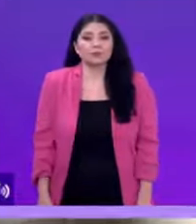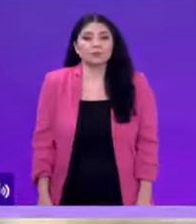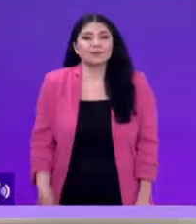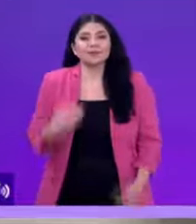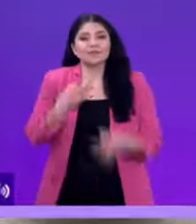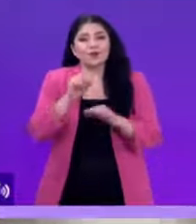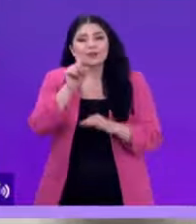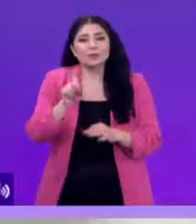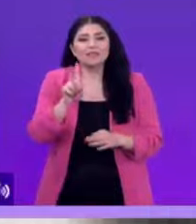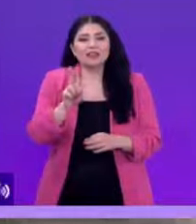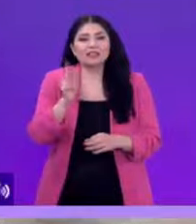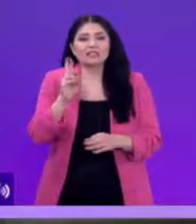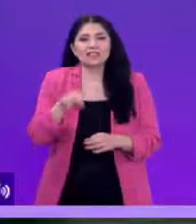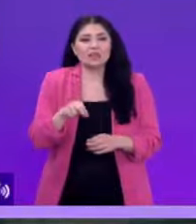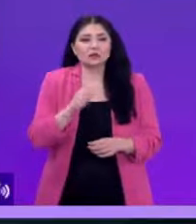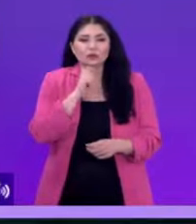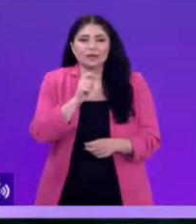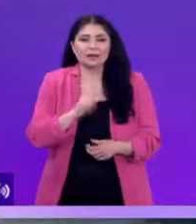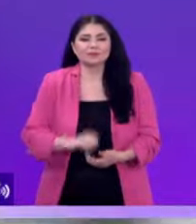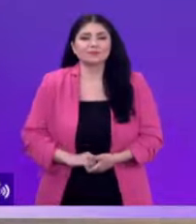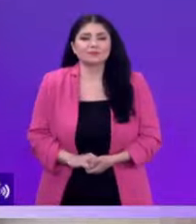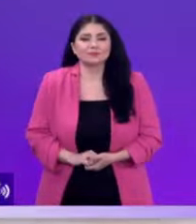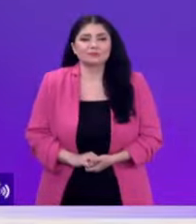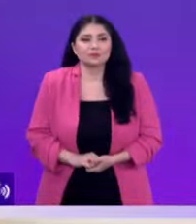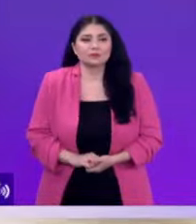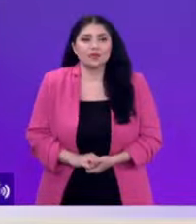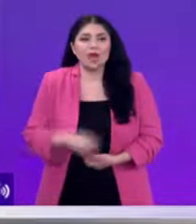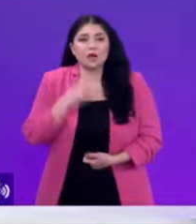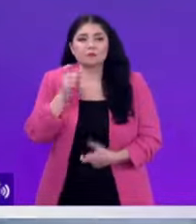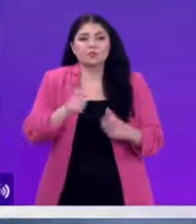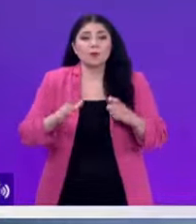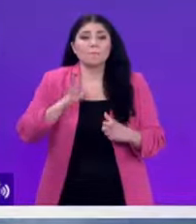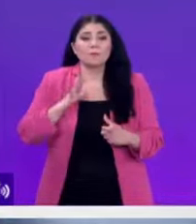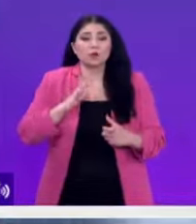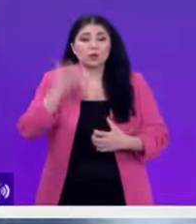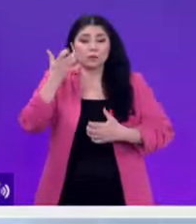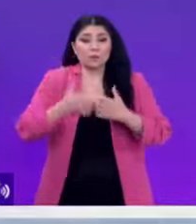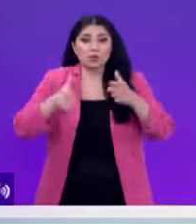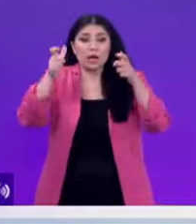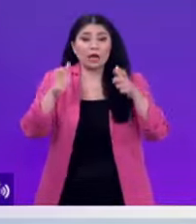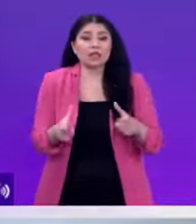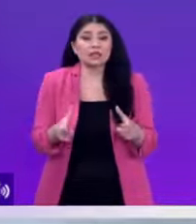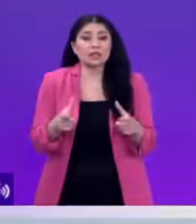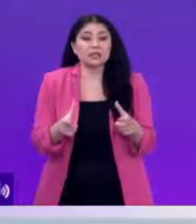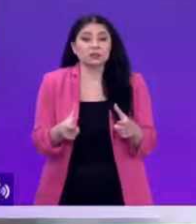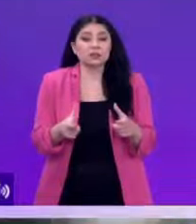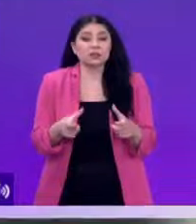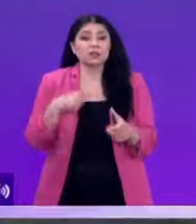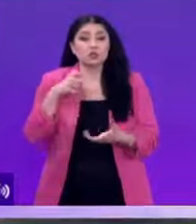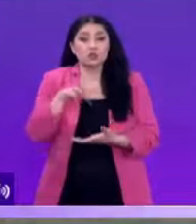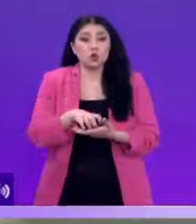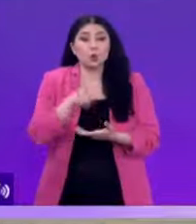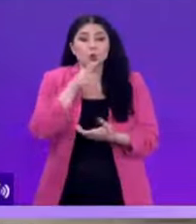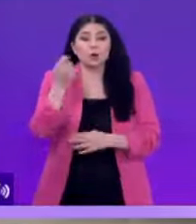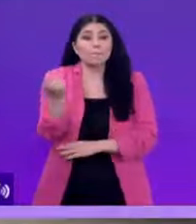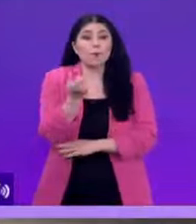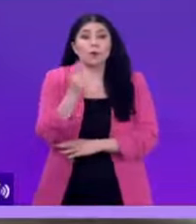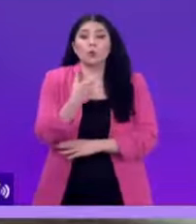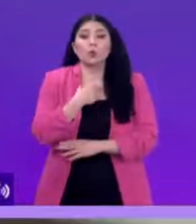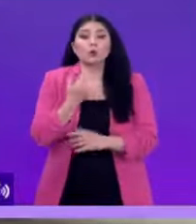întrebare, Valentin Stan sunt. Spuneați despre acest risc de prăbușire, despre starea clădirii. Sunt zone în care pompierii nu